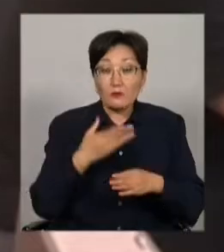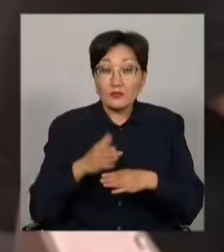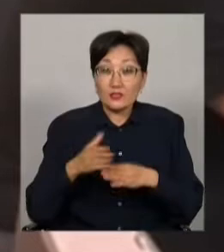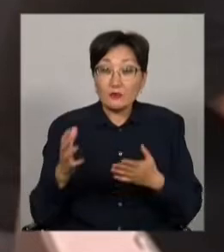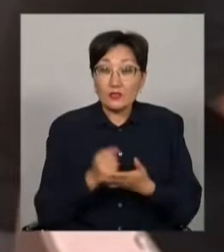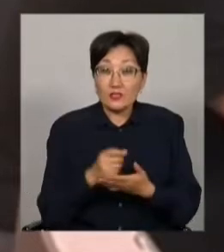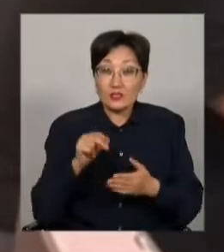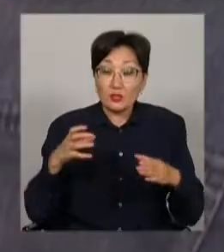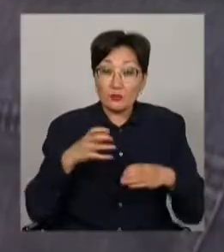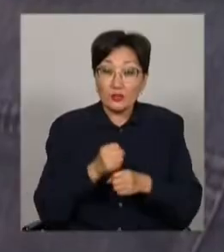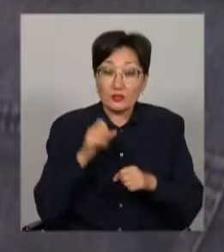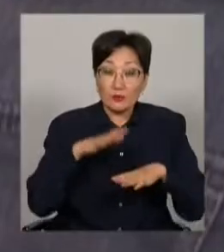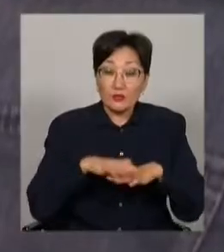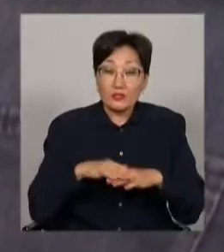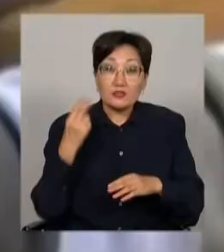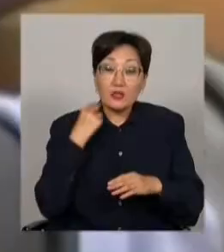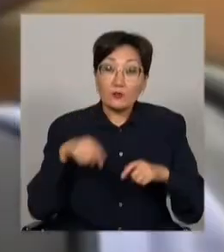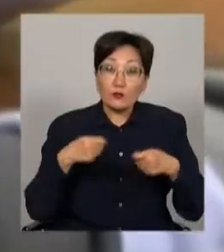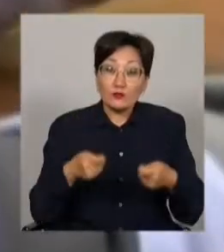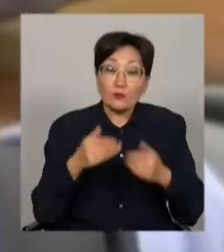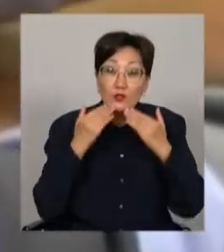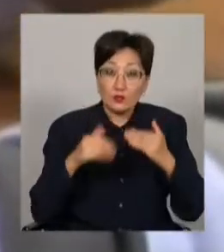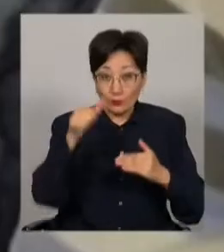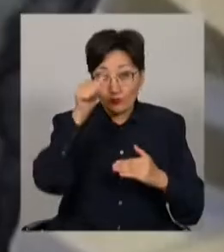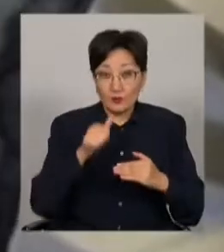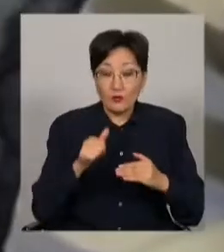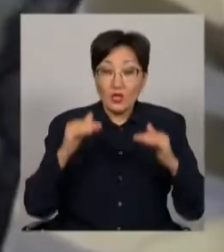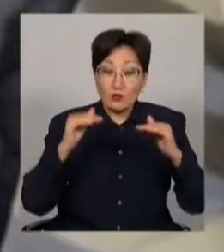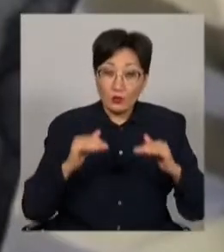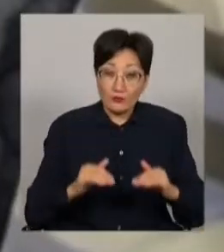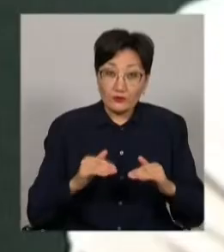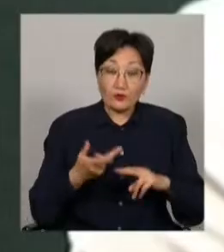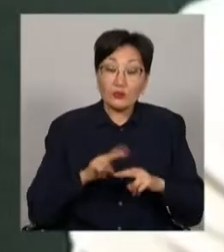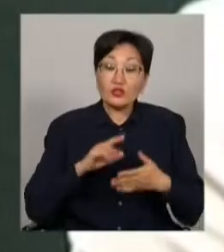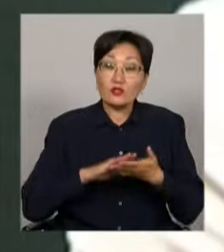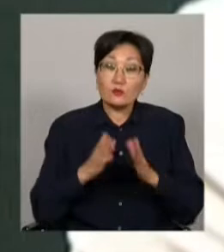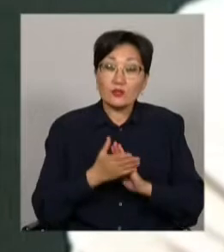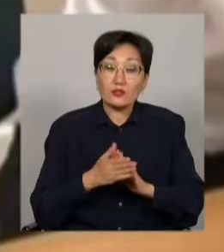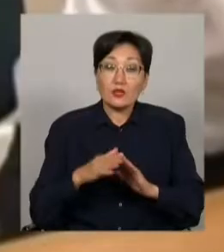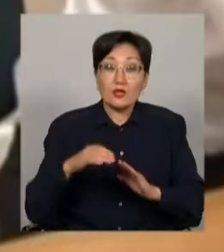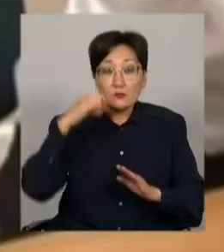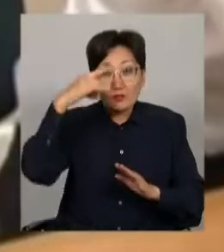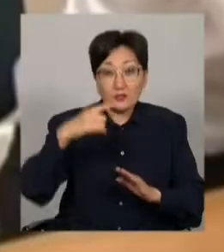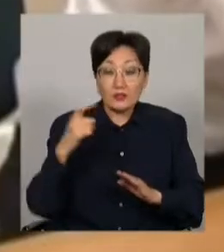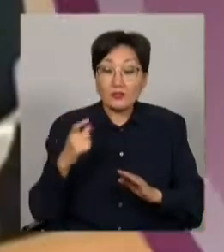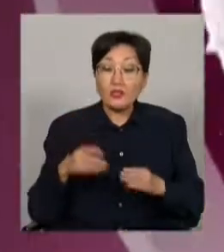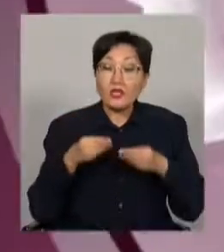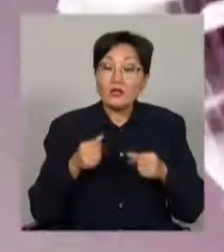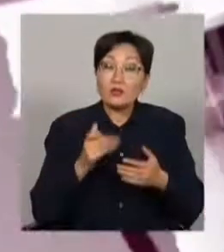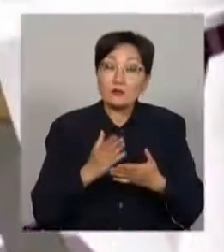алатындар азайды. Банктердің қарыз беру капиталы соңғы айларда едәуір төмендеген. Бұл жағдай ел экономикасына қалай әсер